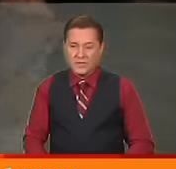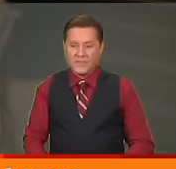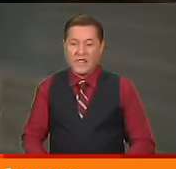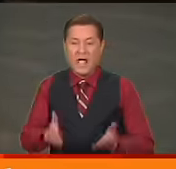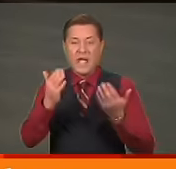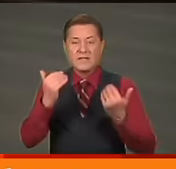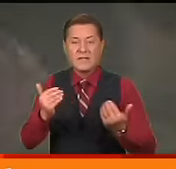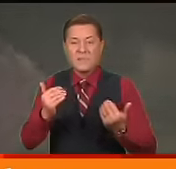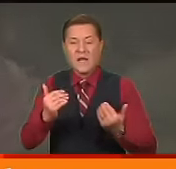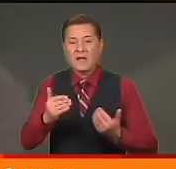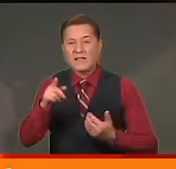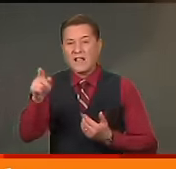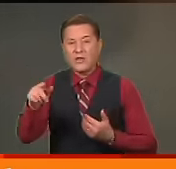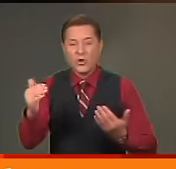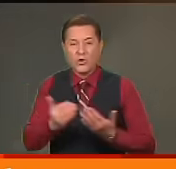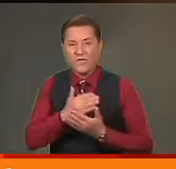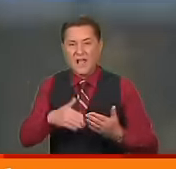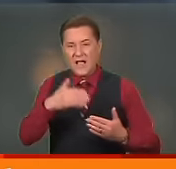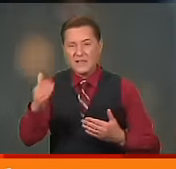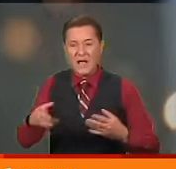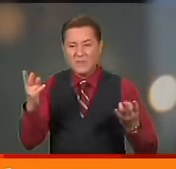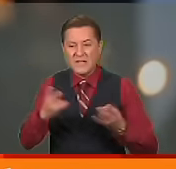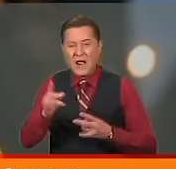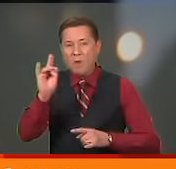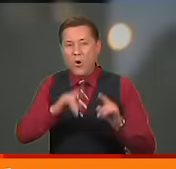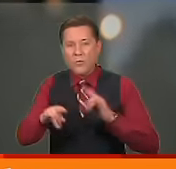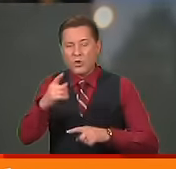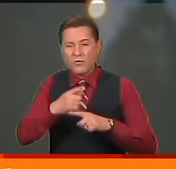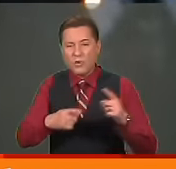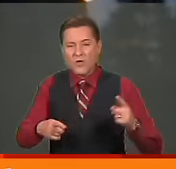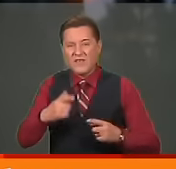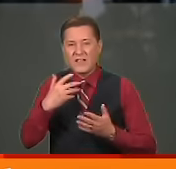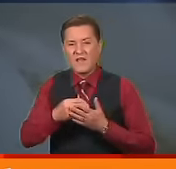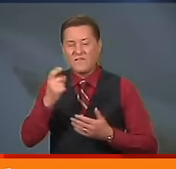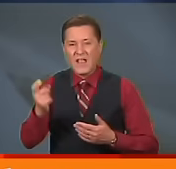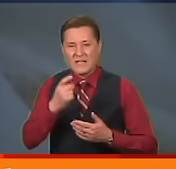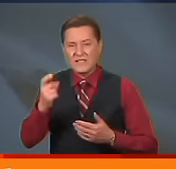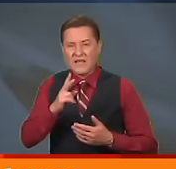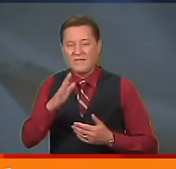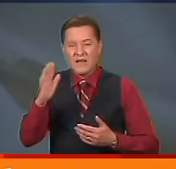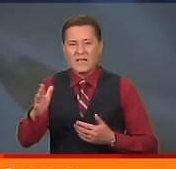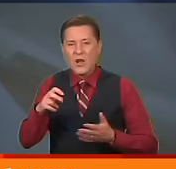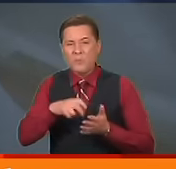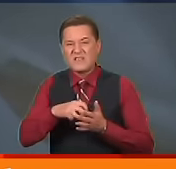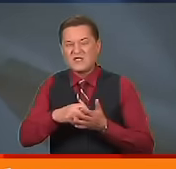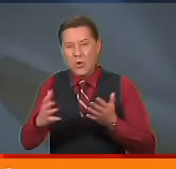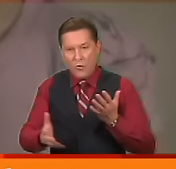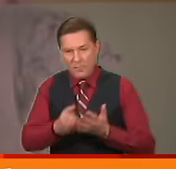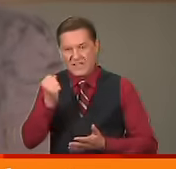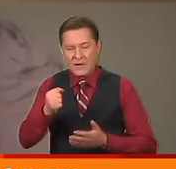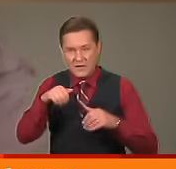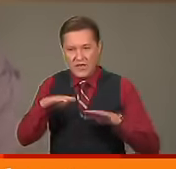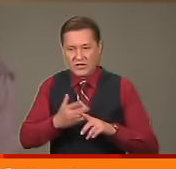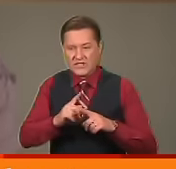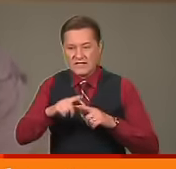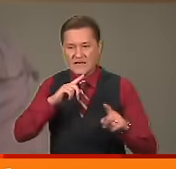Тепер для Олени новий етап. Їй треба вмовити половину власників квартир письмово підтримати рішення цих зборів.